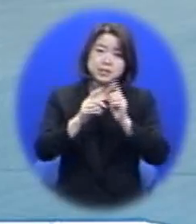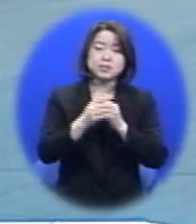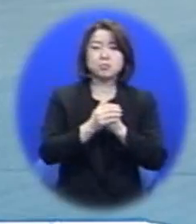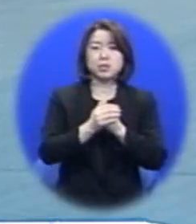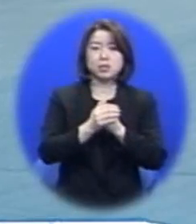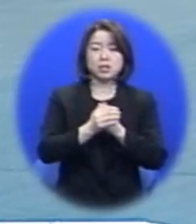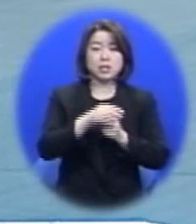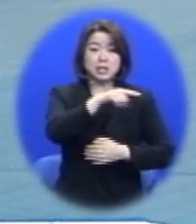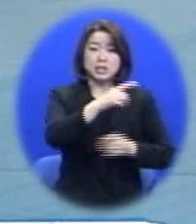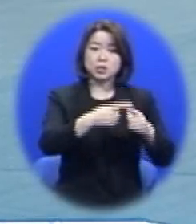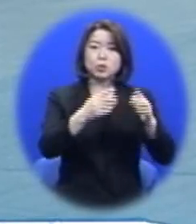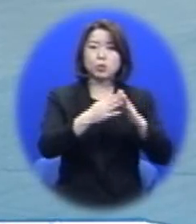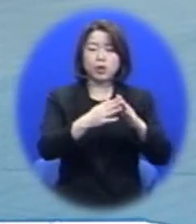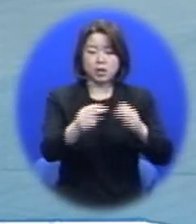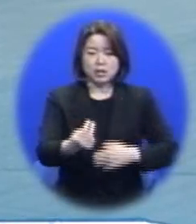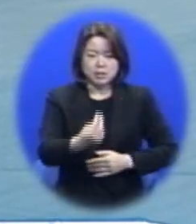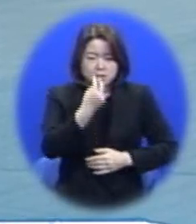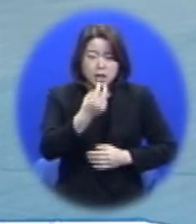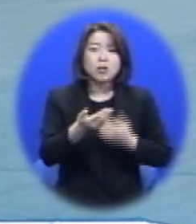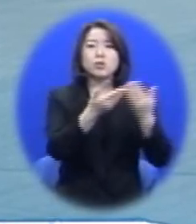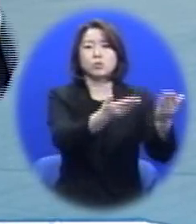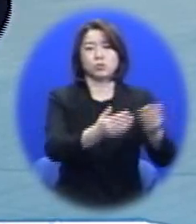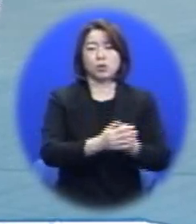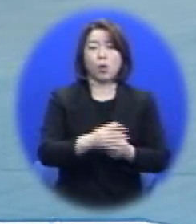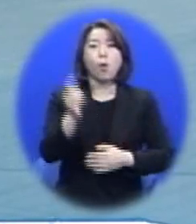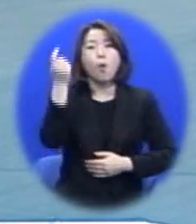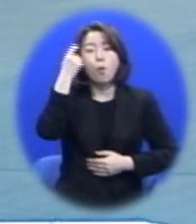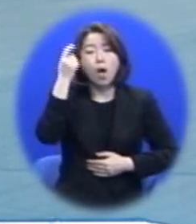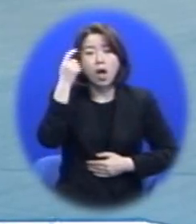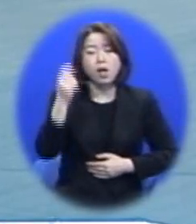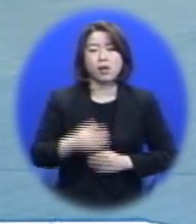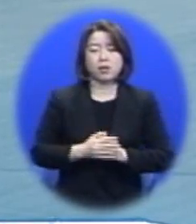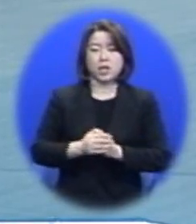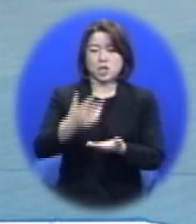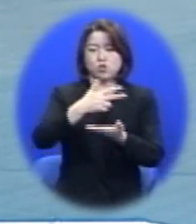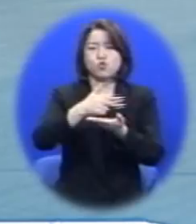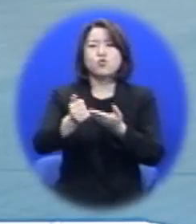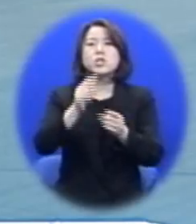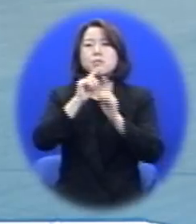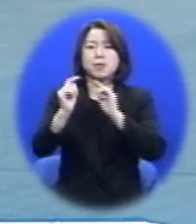교회를 살렸습니다. 어째 그랬죠? 주님이 말씀하셨습니다.